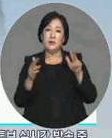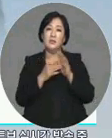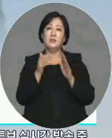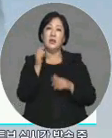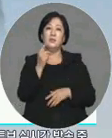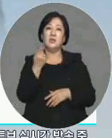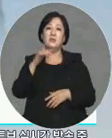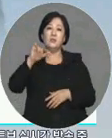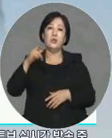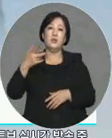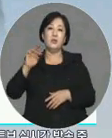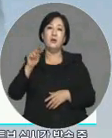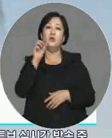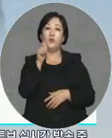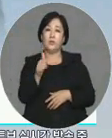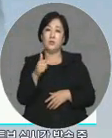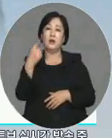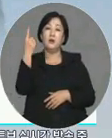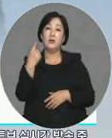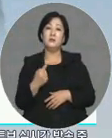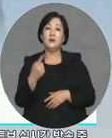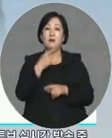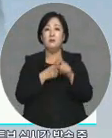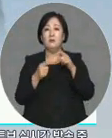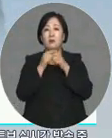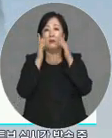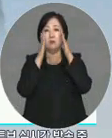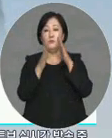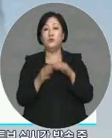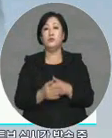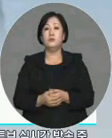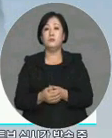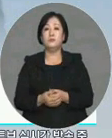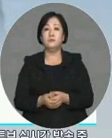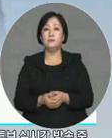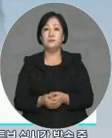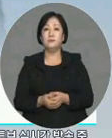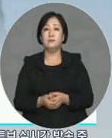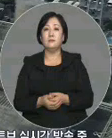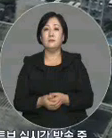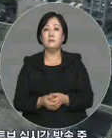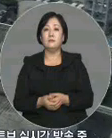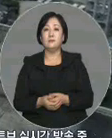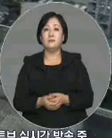SK 최태원 회장도 참석해 눈길을 끌었습니다. 배대원 기자입니다.